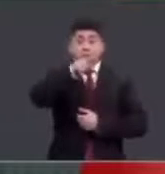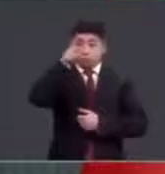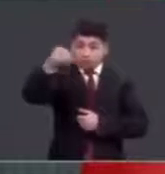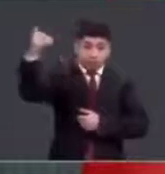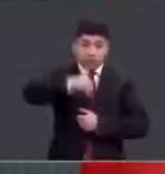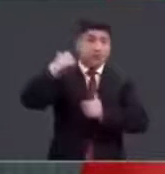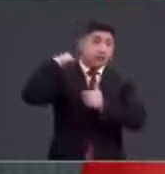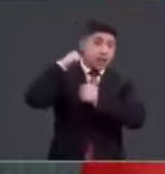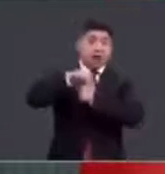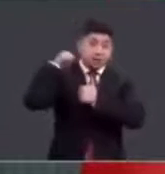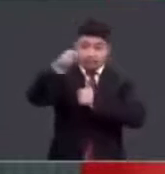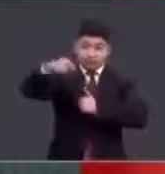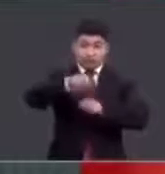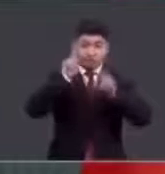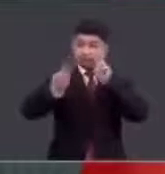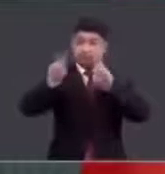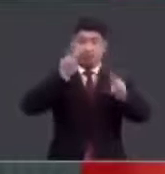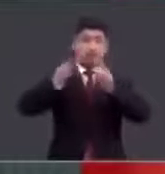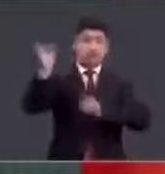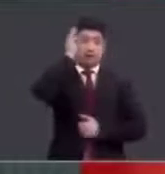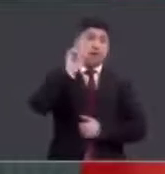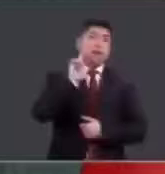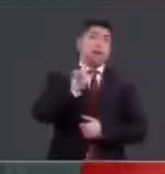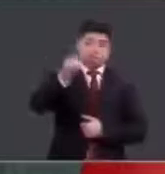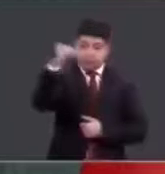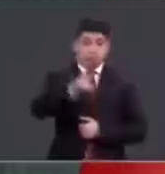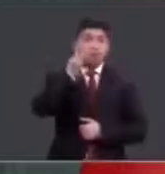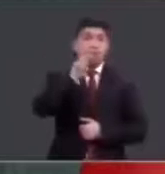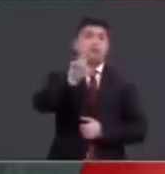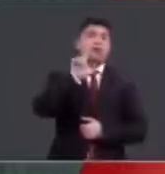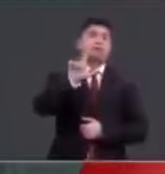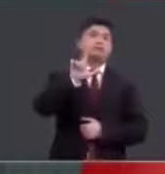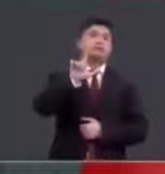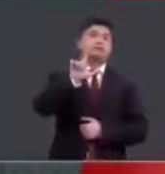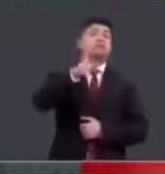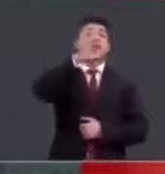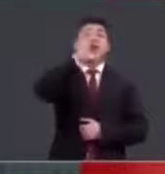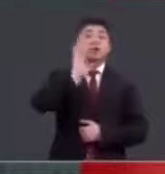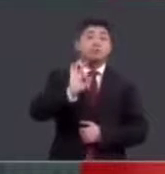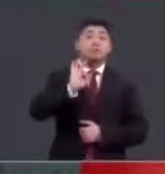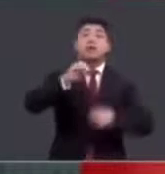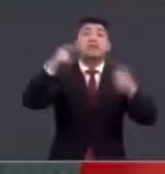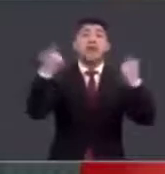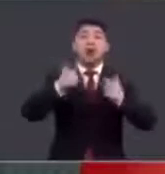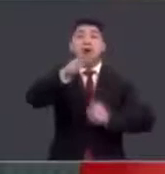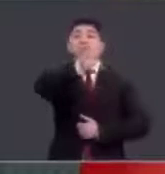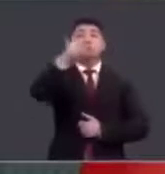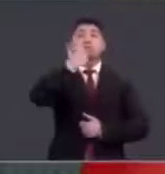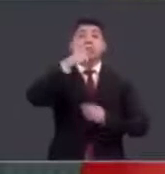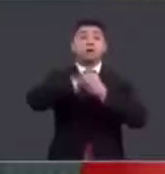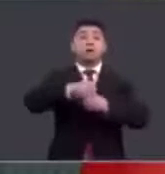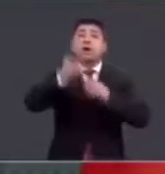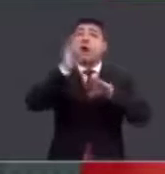buraları tekrar tekrar görmesi lazım. Gelin görün. Kim, nereleri, 30 yılda ne